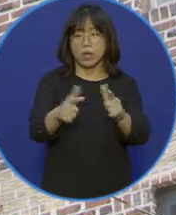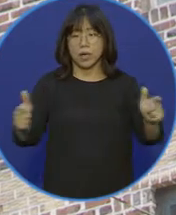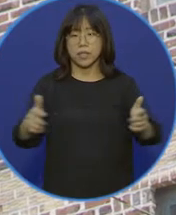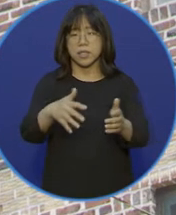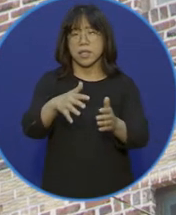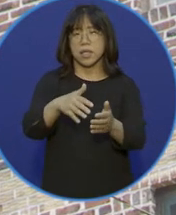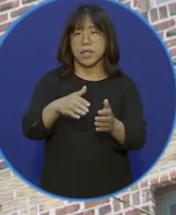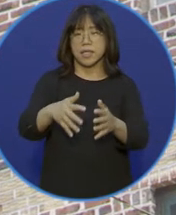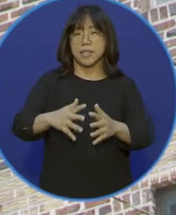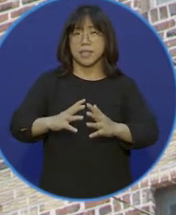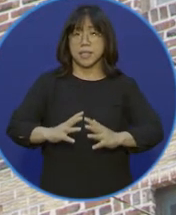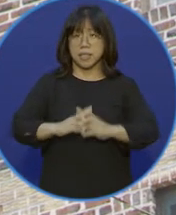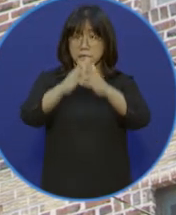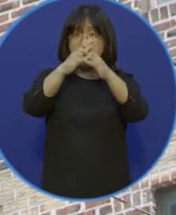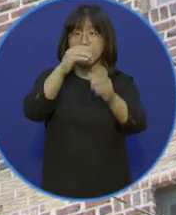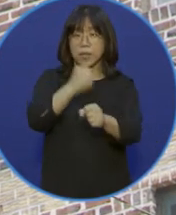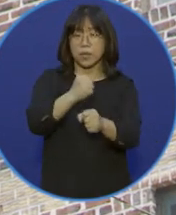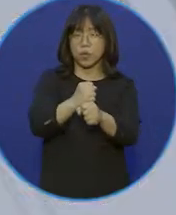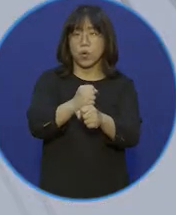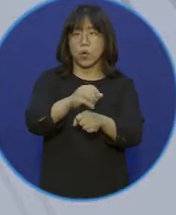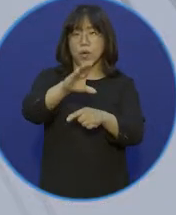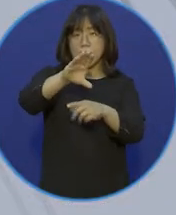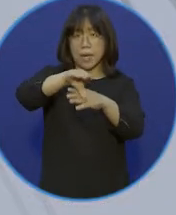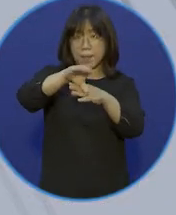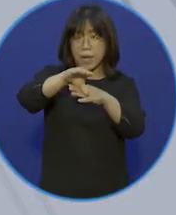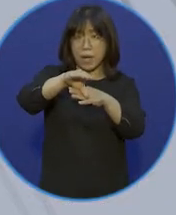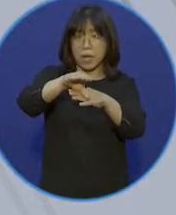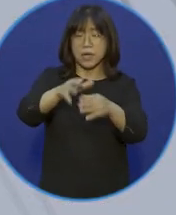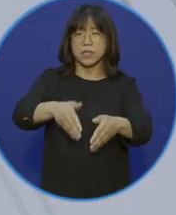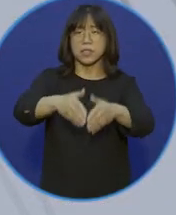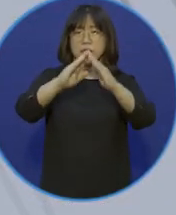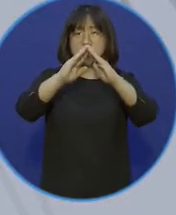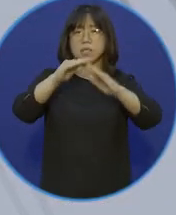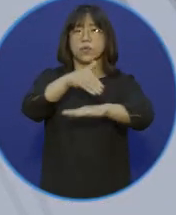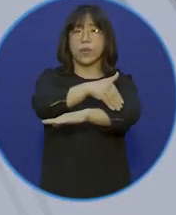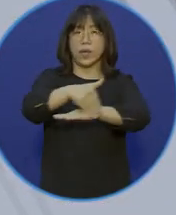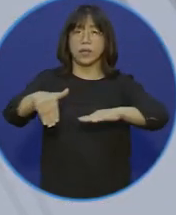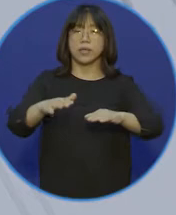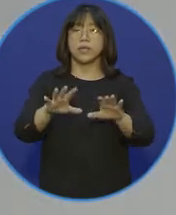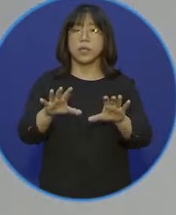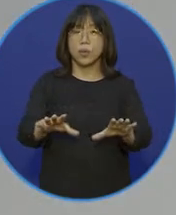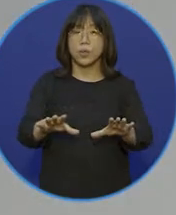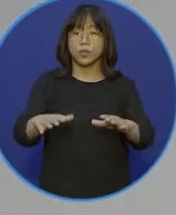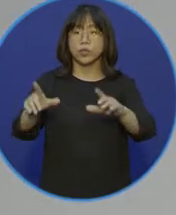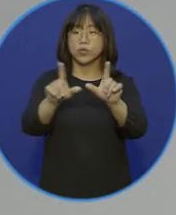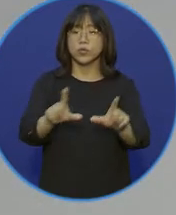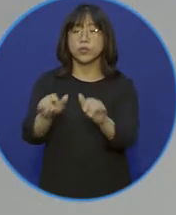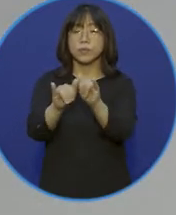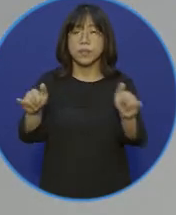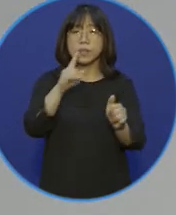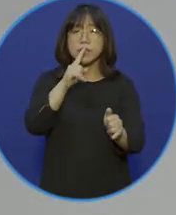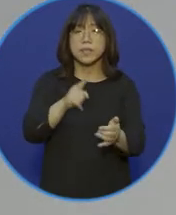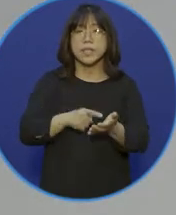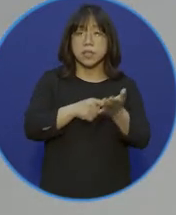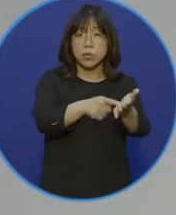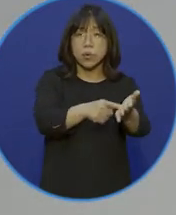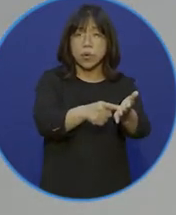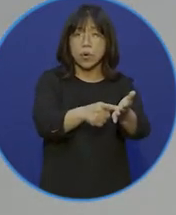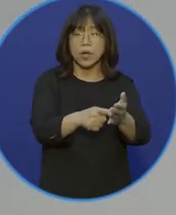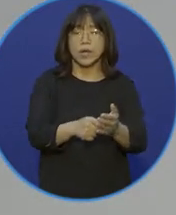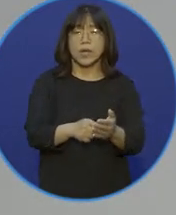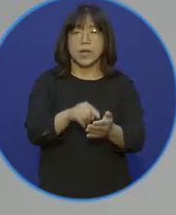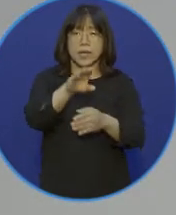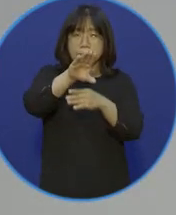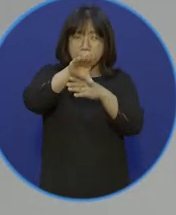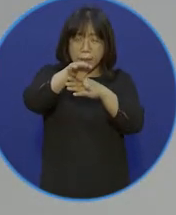개선과 신호 과속 단속 카메라를 설치합니다. 이번에 시행되는 주민신고제는 1분 간격으로